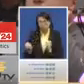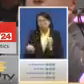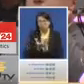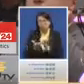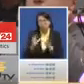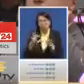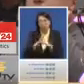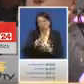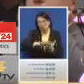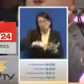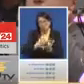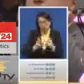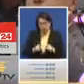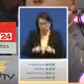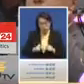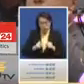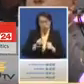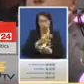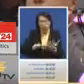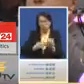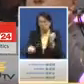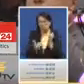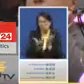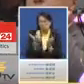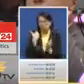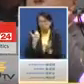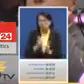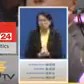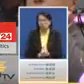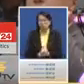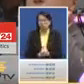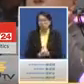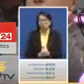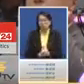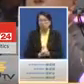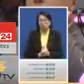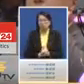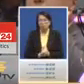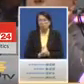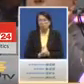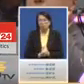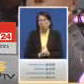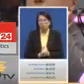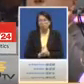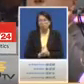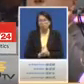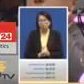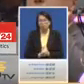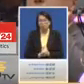หมดท่านอุตมะครับถ้าผมพูดอย่างนี้จะไม่เป็นธรรมต่อท่านศาลไม่ได้ชี้ชัดห